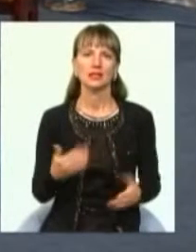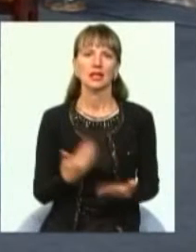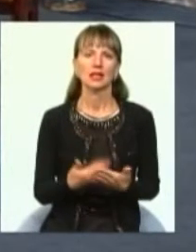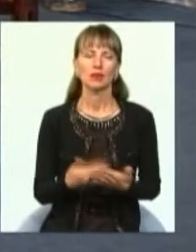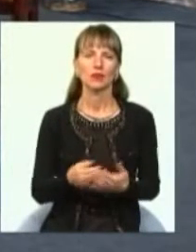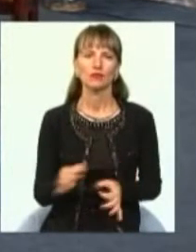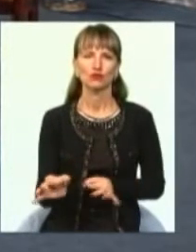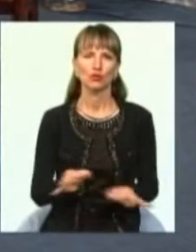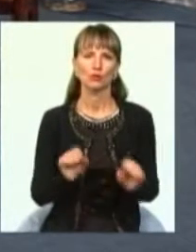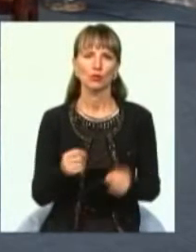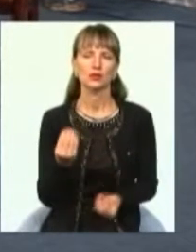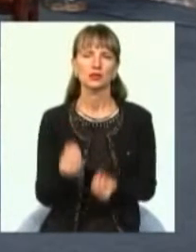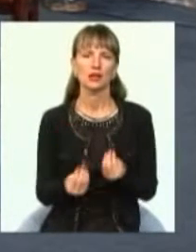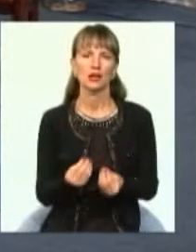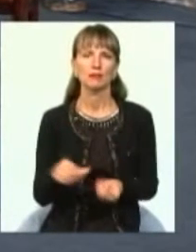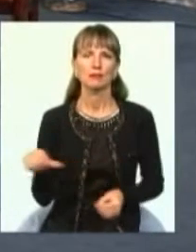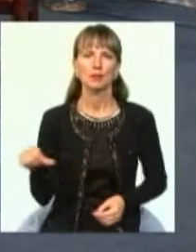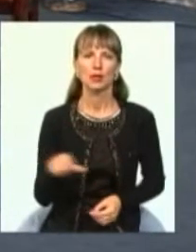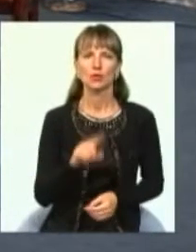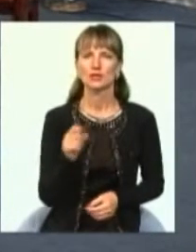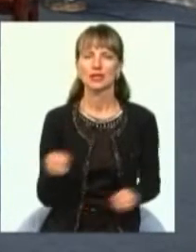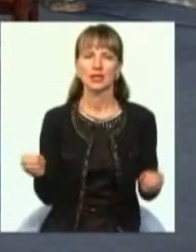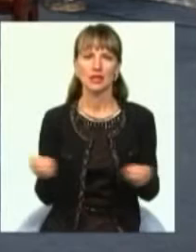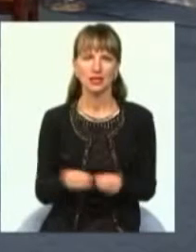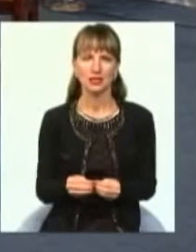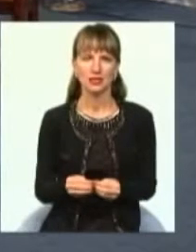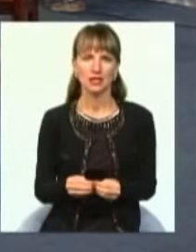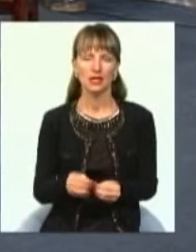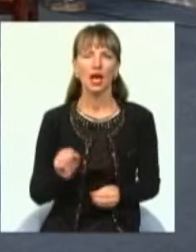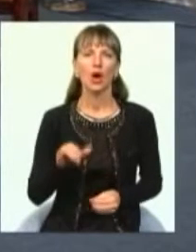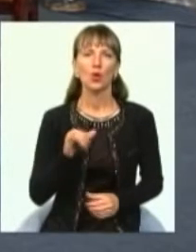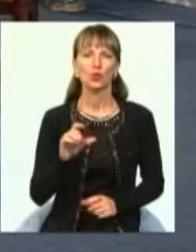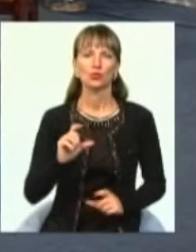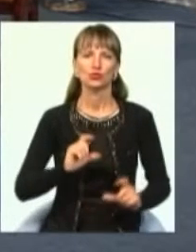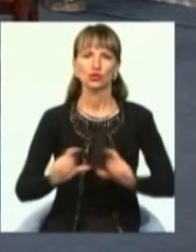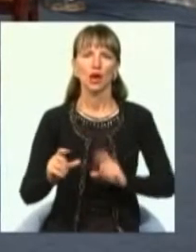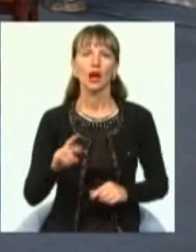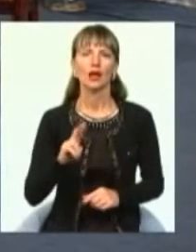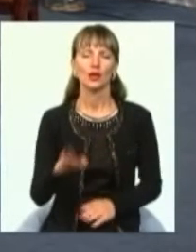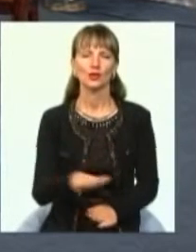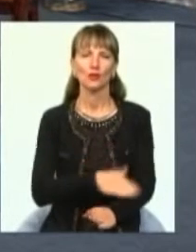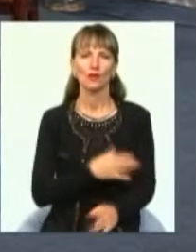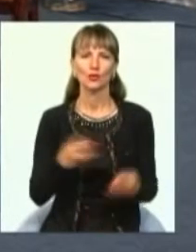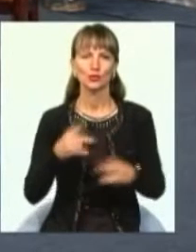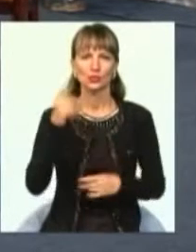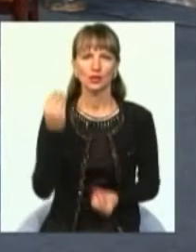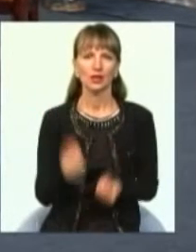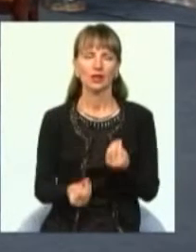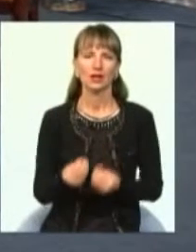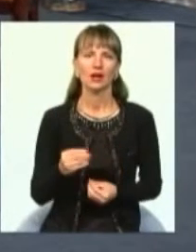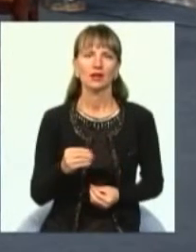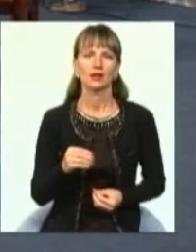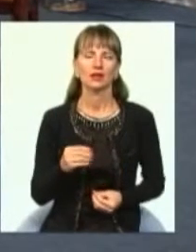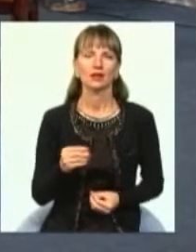ми можемо зіграти з тобою партію хвилин за 10, так? А от у шахи як довго треба грати? У шахах